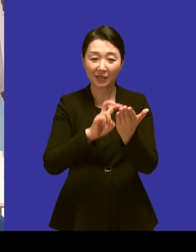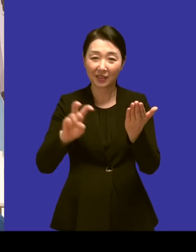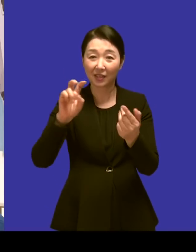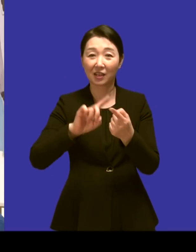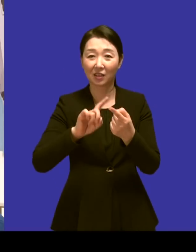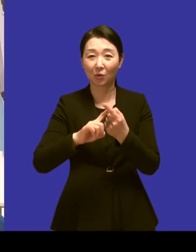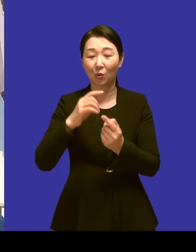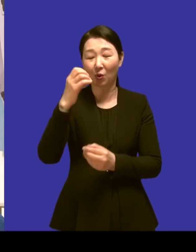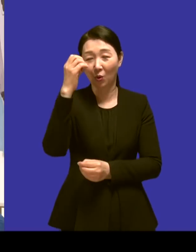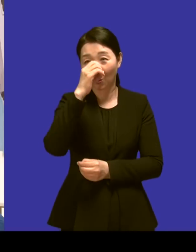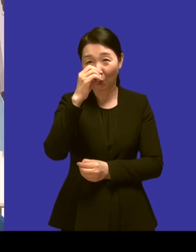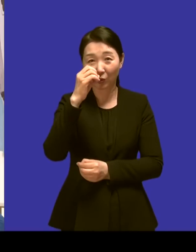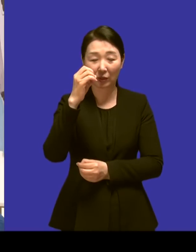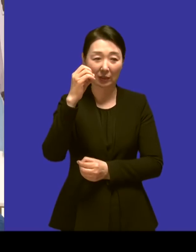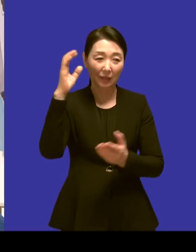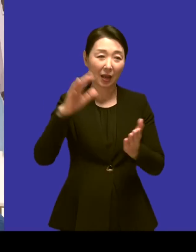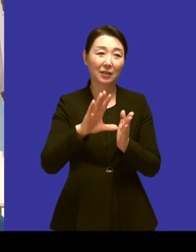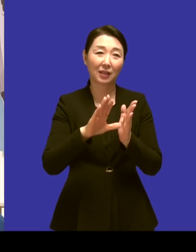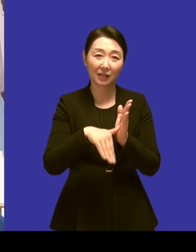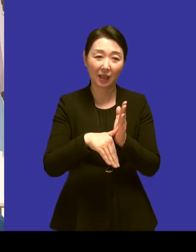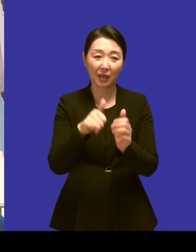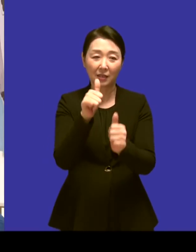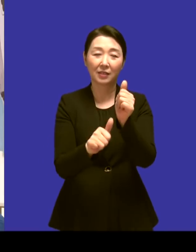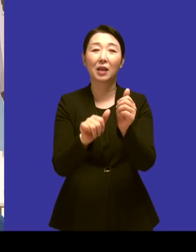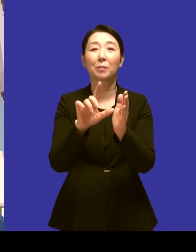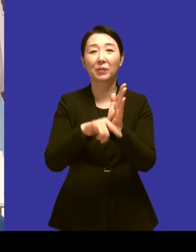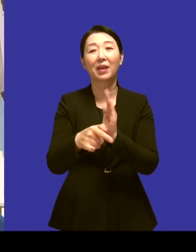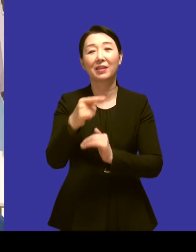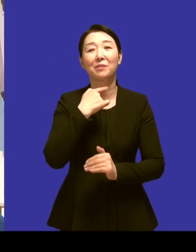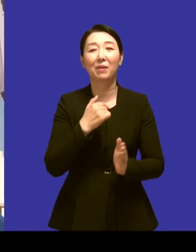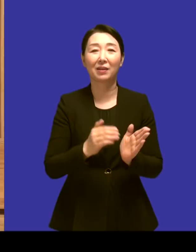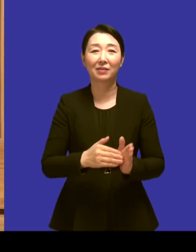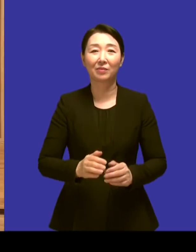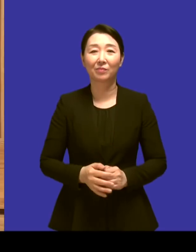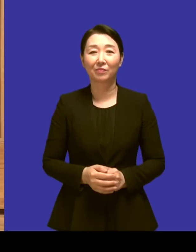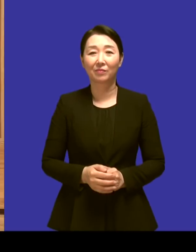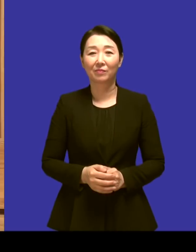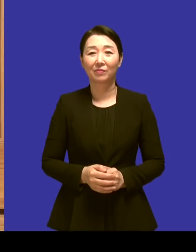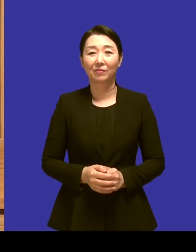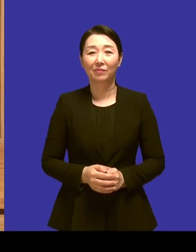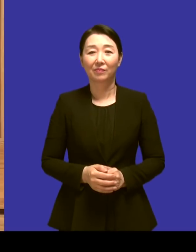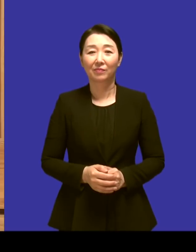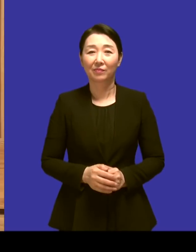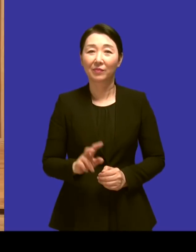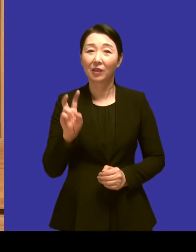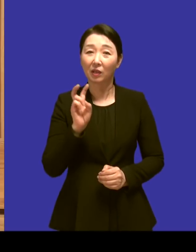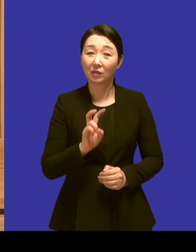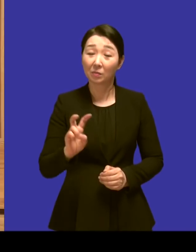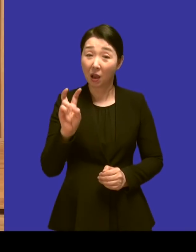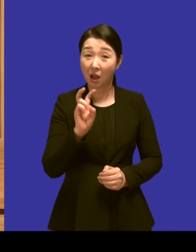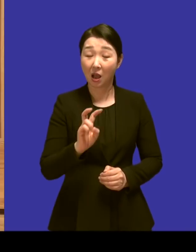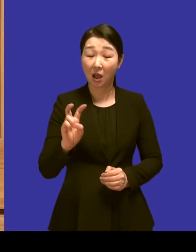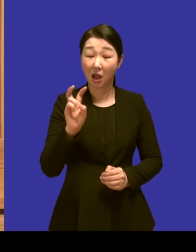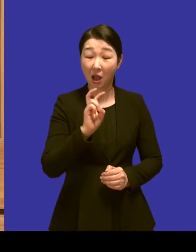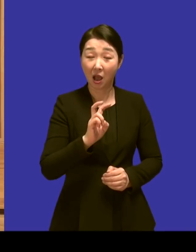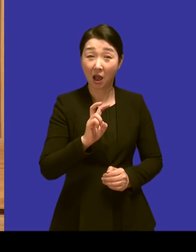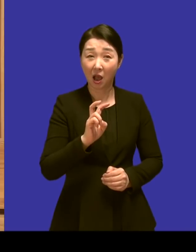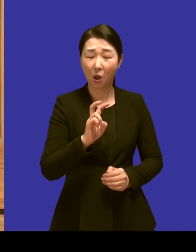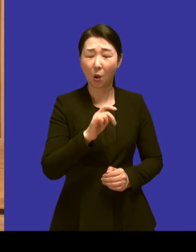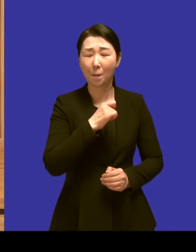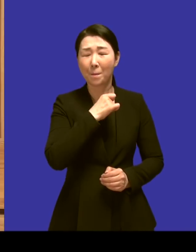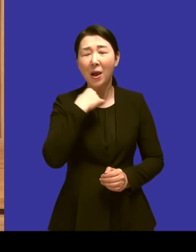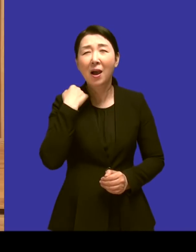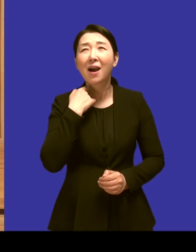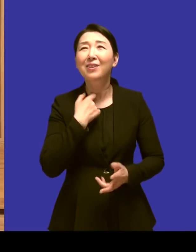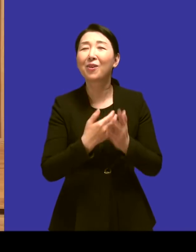그 고등학교 배틀 대회에서 우승을 한 케이스를 와. 가지게 됐었죠. 와. 그 후에 그러면 이제 음악의 맛을 보게 됐네요. 아, 필리핀에서.